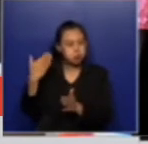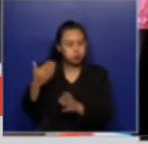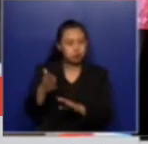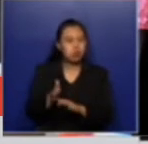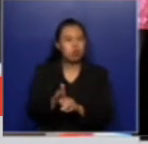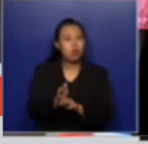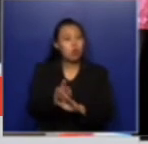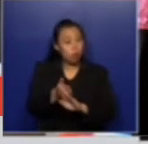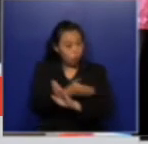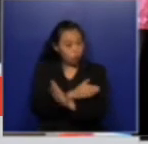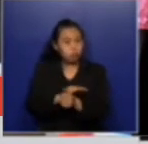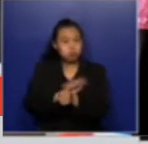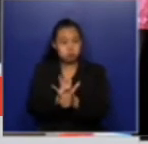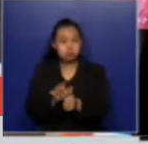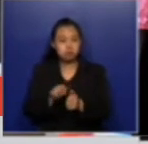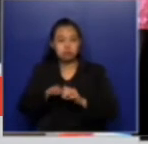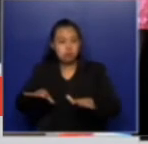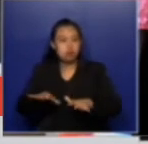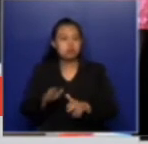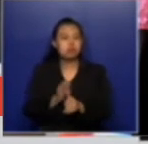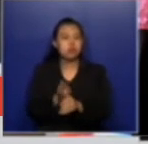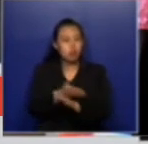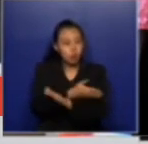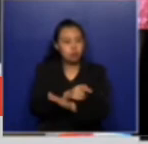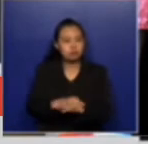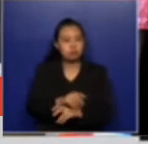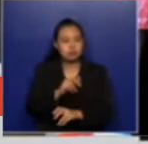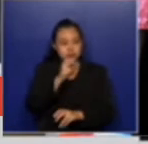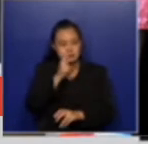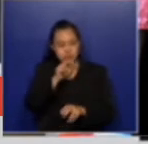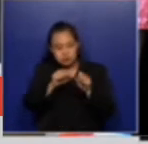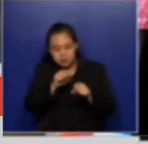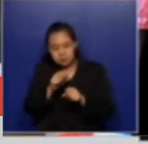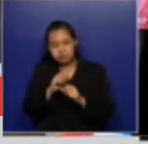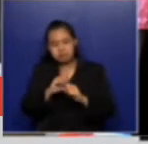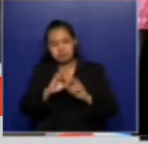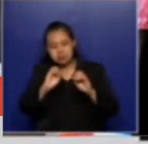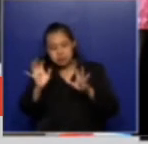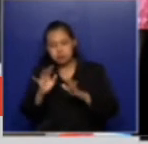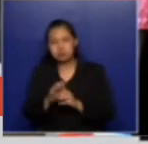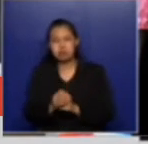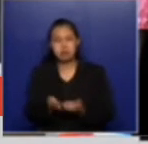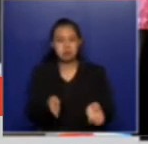ดจะมาอีกครับชัดเจนห้างร้านต่างๆปิดกันเยอะแยะ